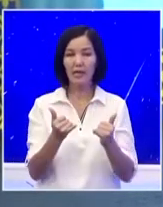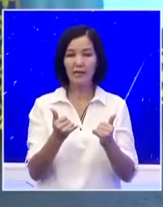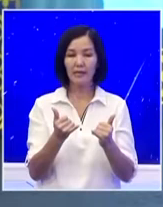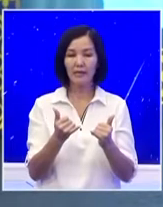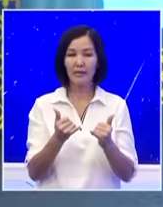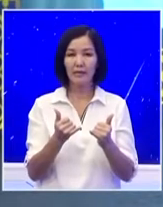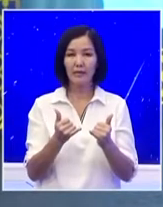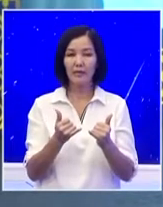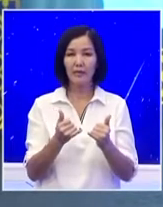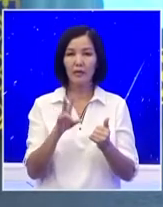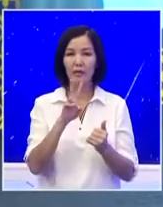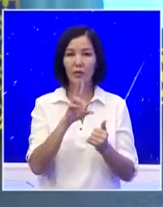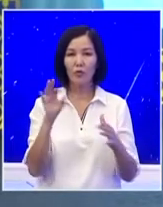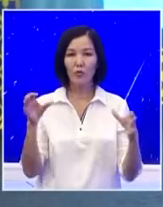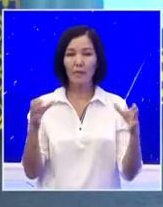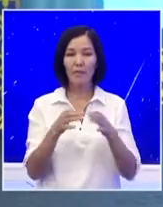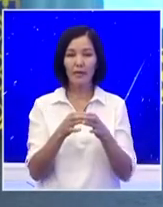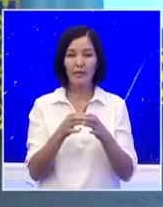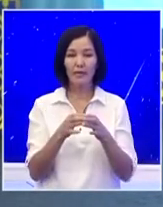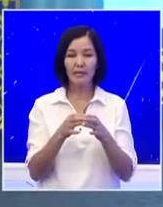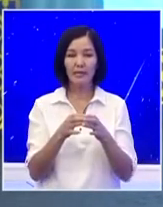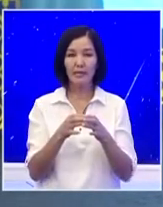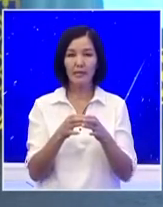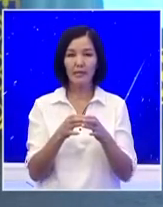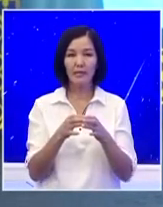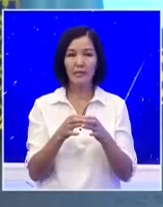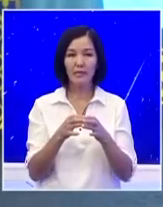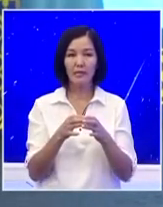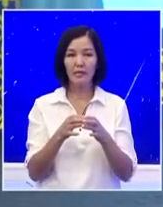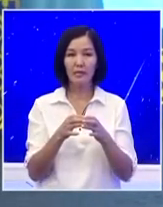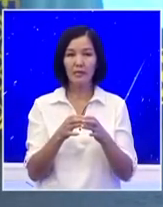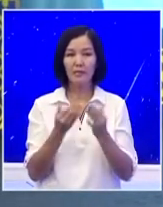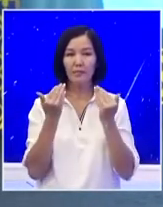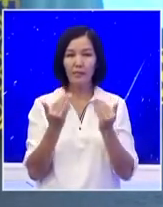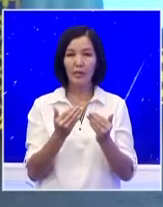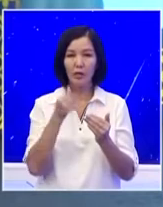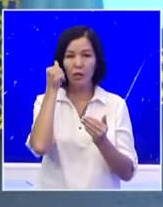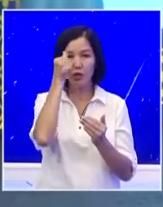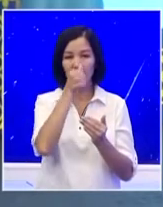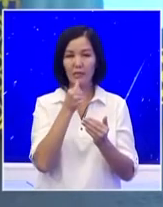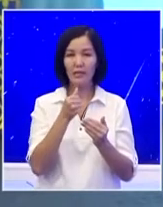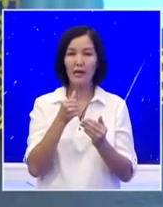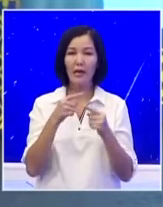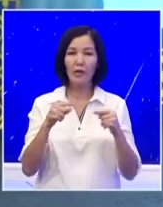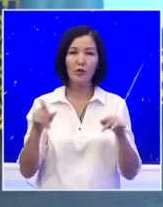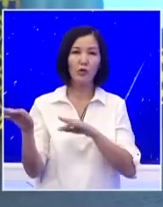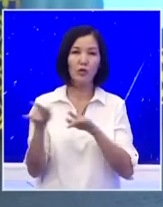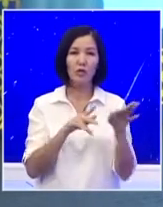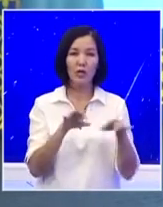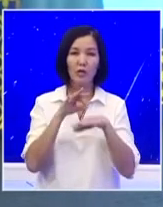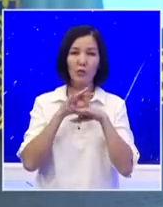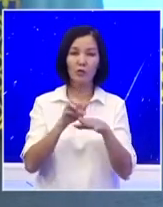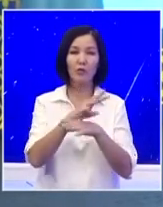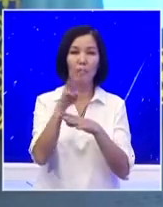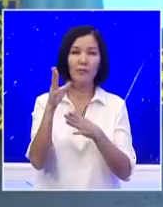орай Нұр Отан партиясы бұл атаулы жылды мүмкіндігінше шаралармен